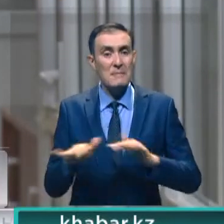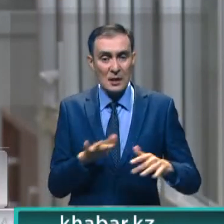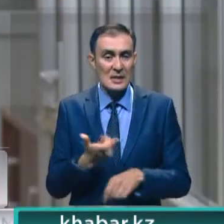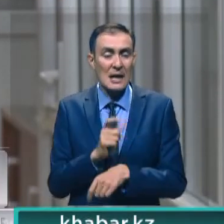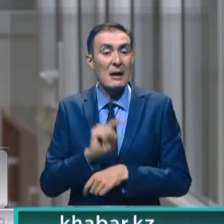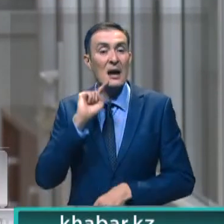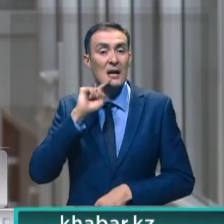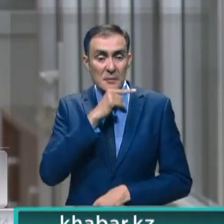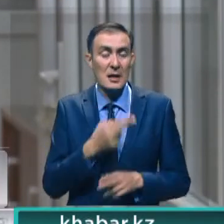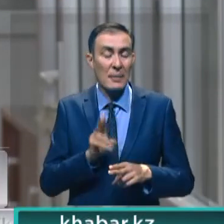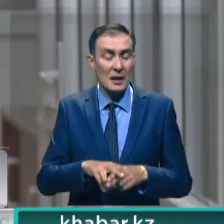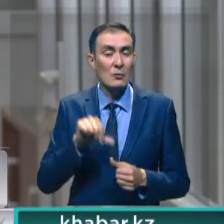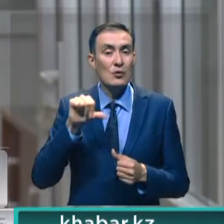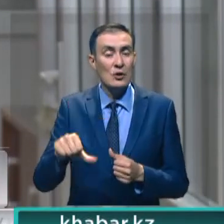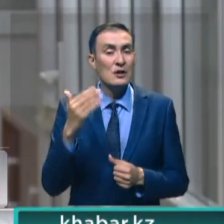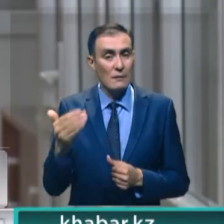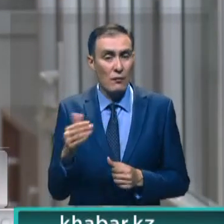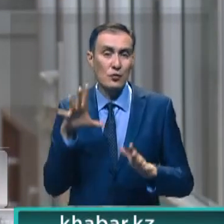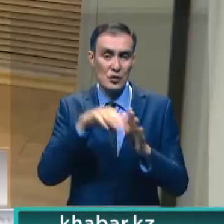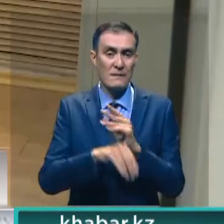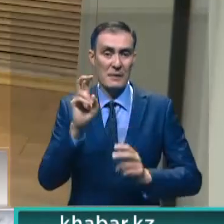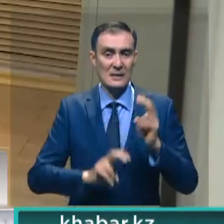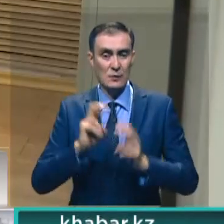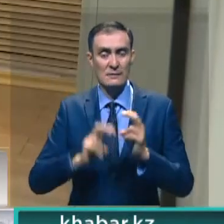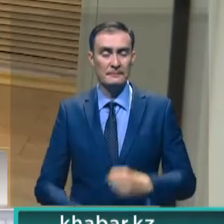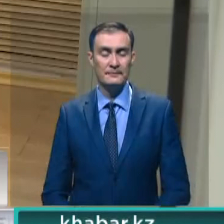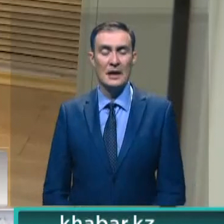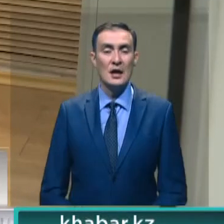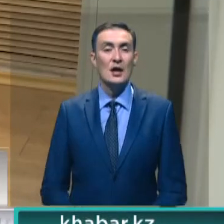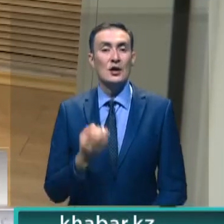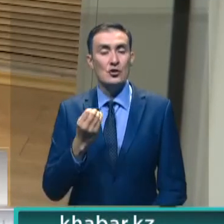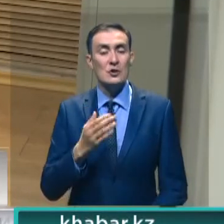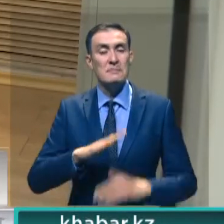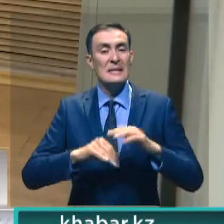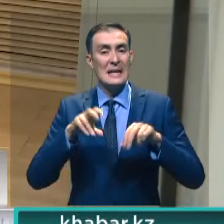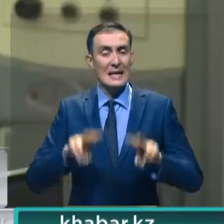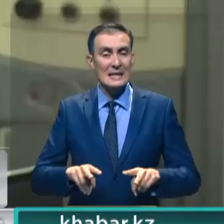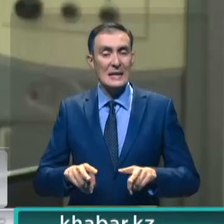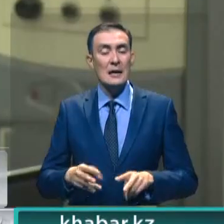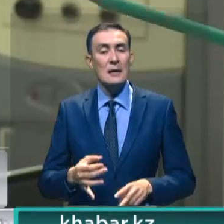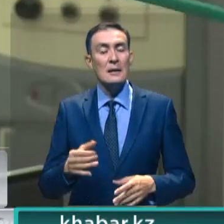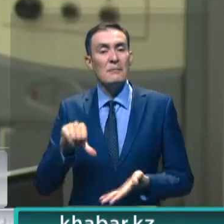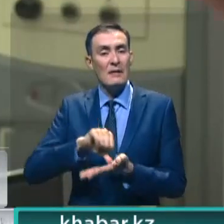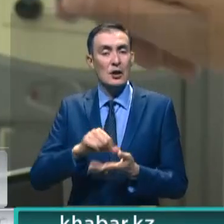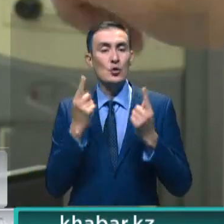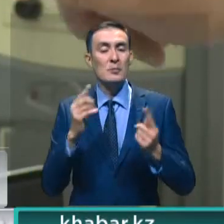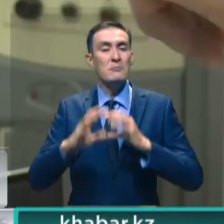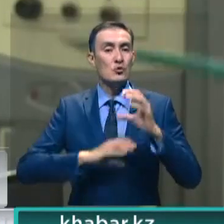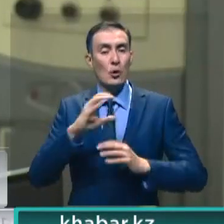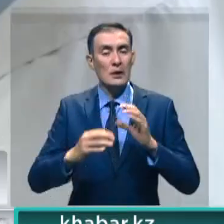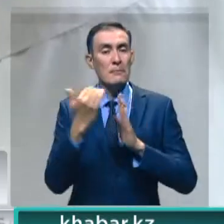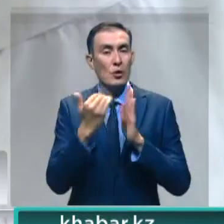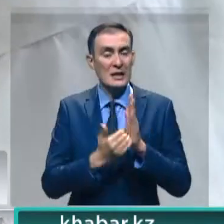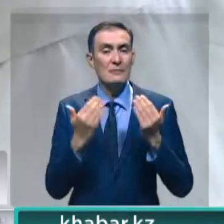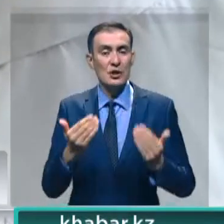экономичный, поэтому именно его внедрили в производство. Кроме того, местные специалисты привлекаются и крупным международным